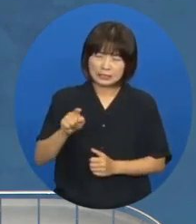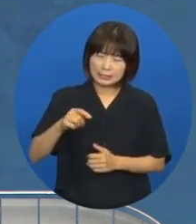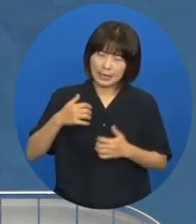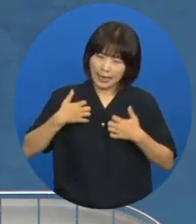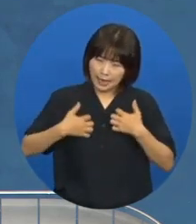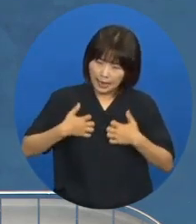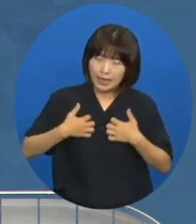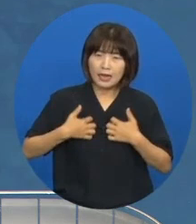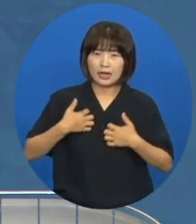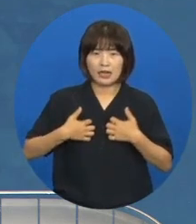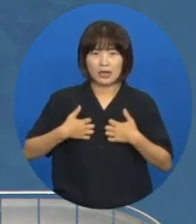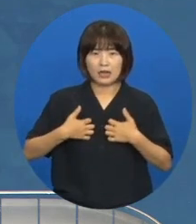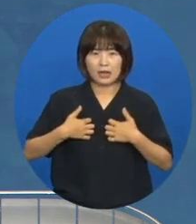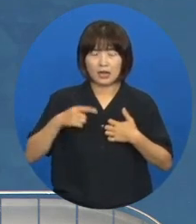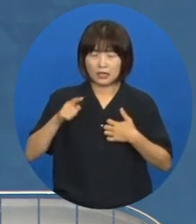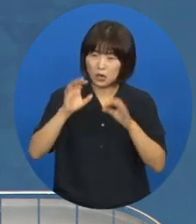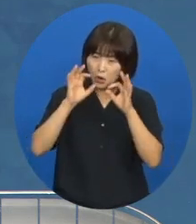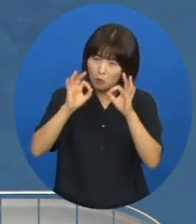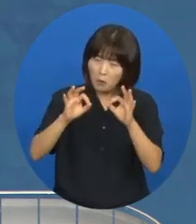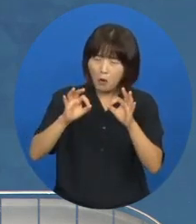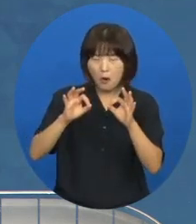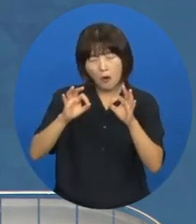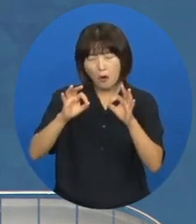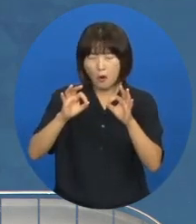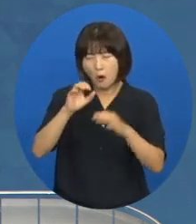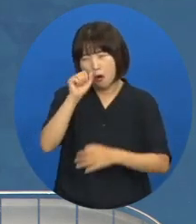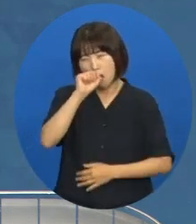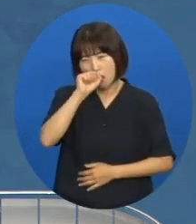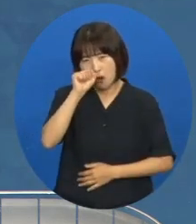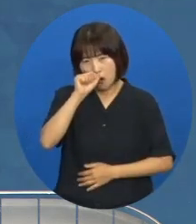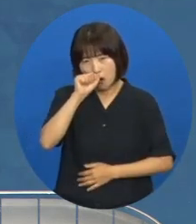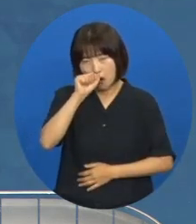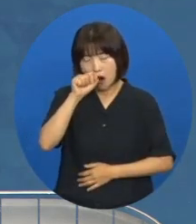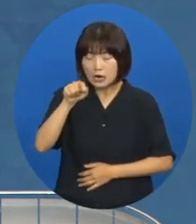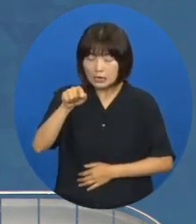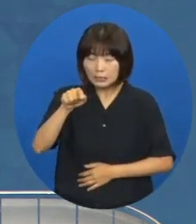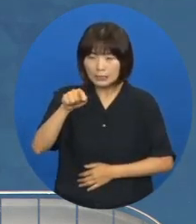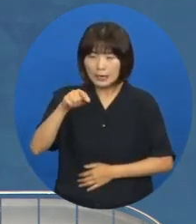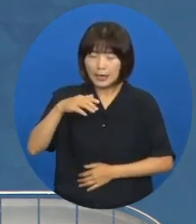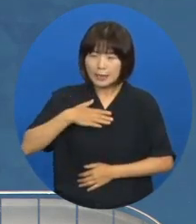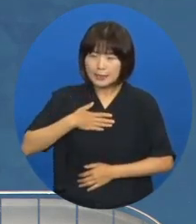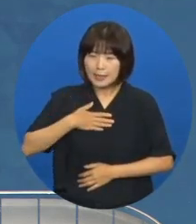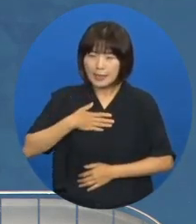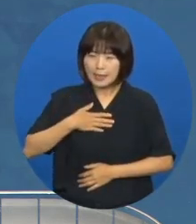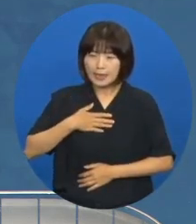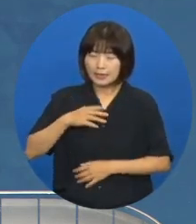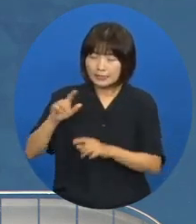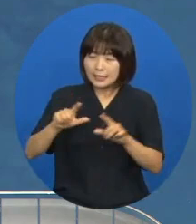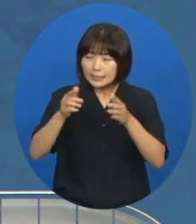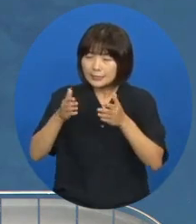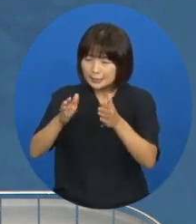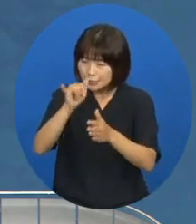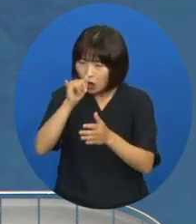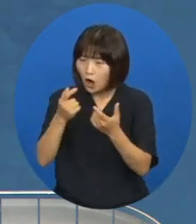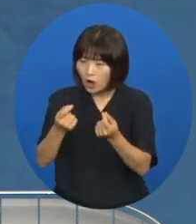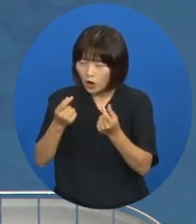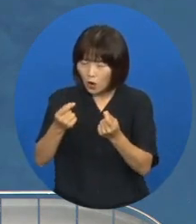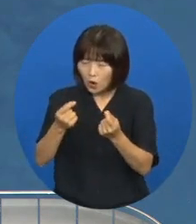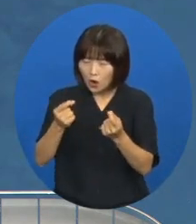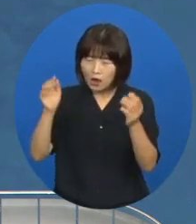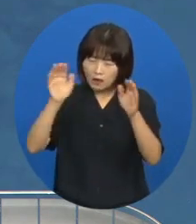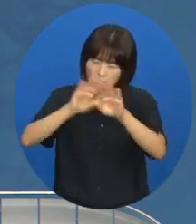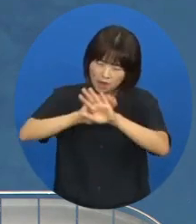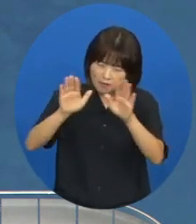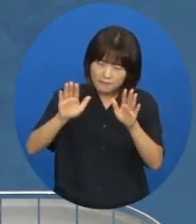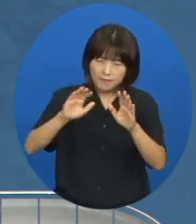재미있고 그거 보는 것은 낙이고 거기에서 내 살 길이 있는 것 같고 그래서 주야로 사실